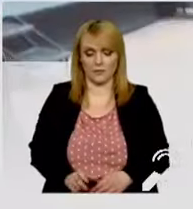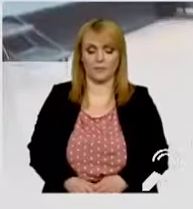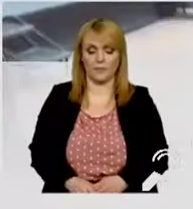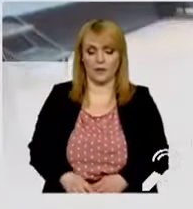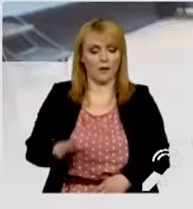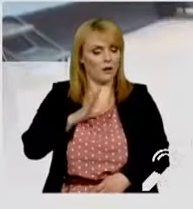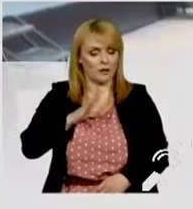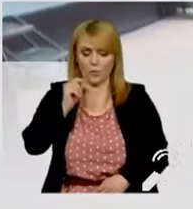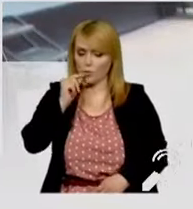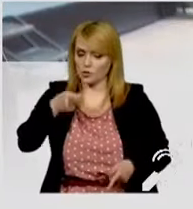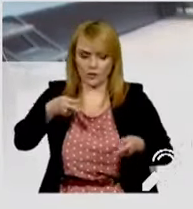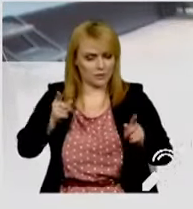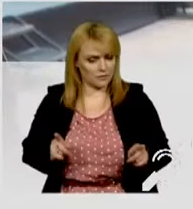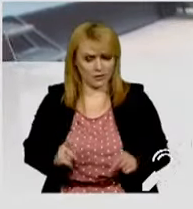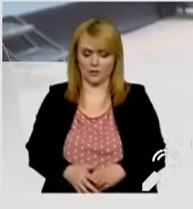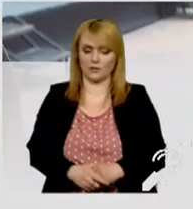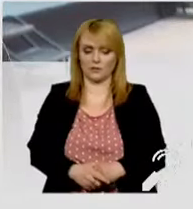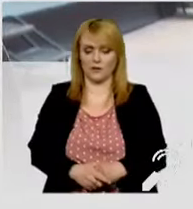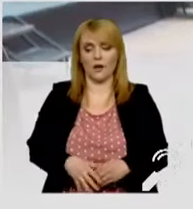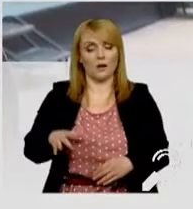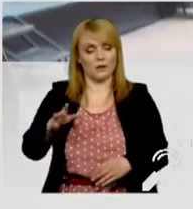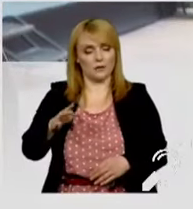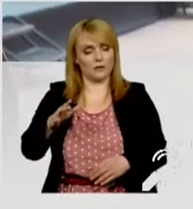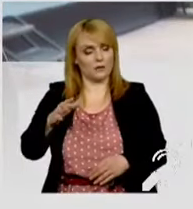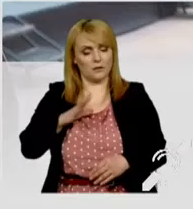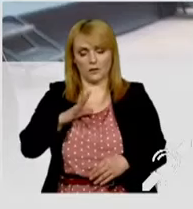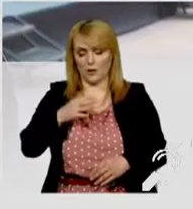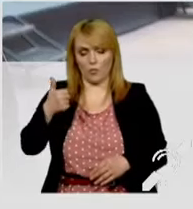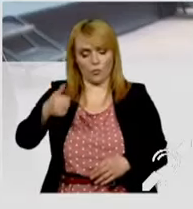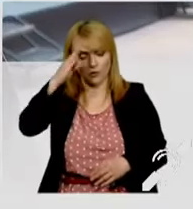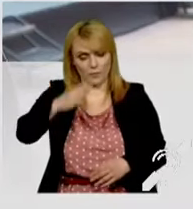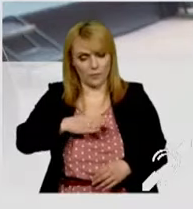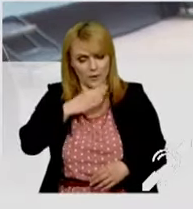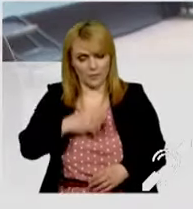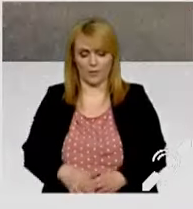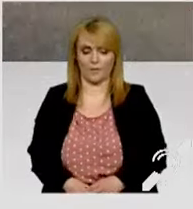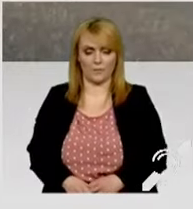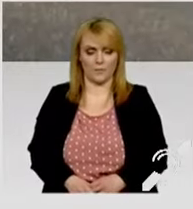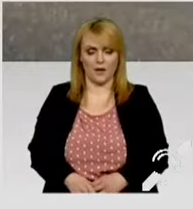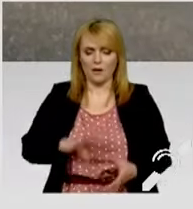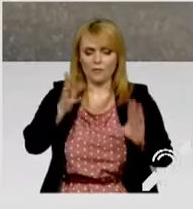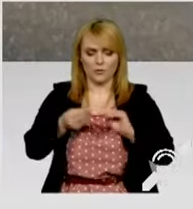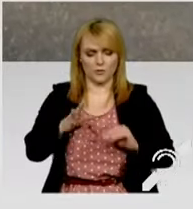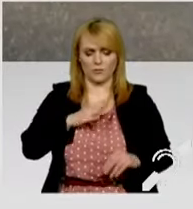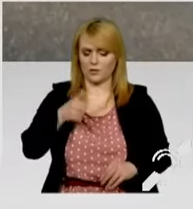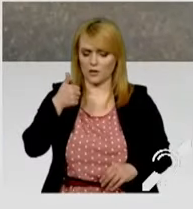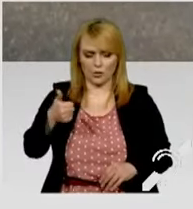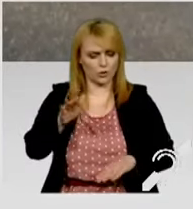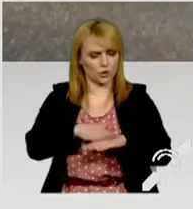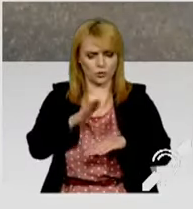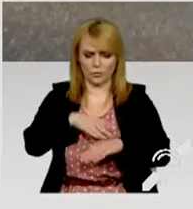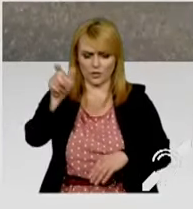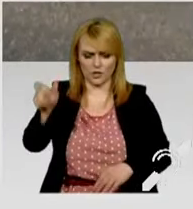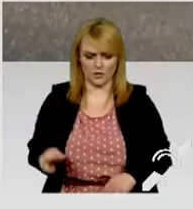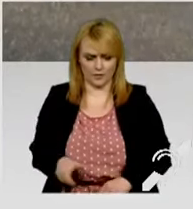un bărbat adevărat, era un tată adevărat. Era un om care îi plăcea să se